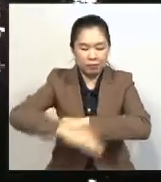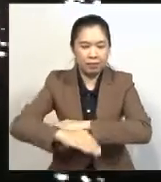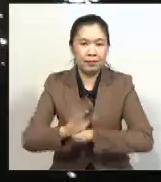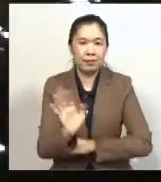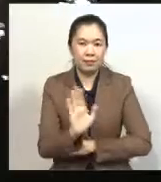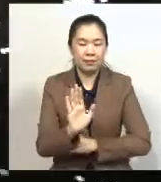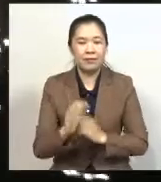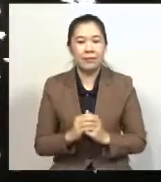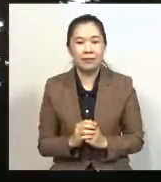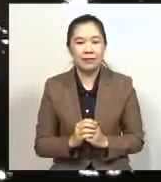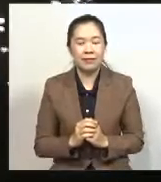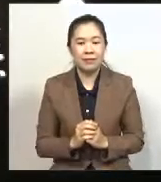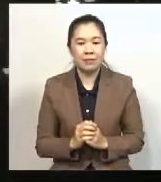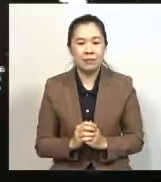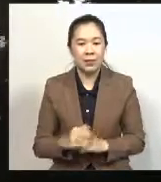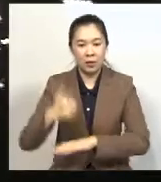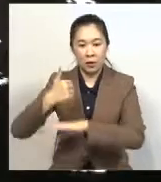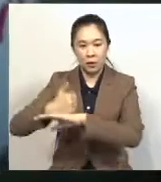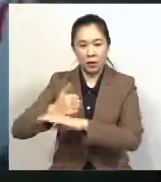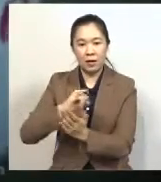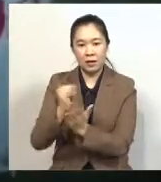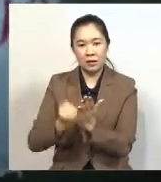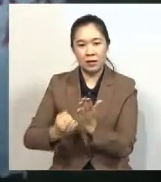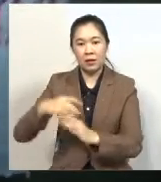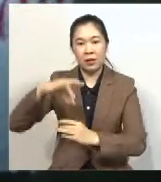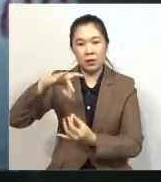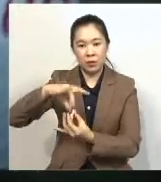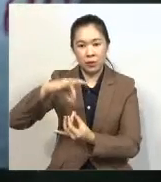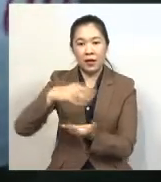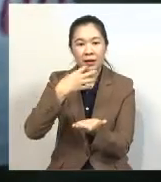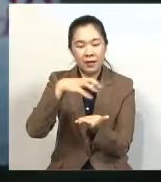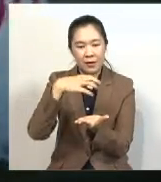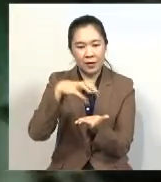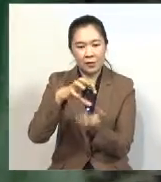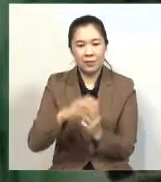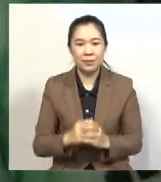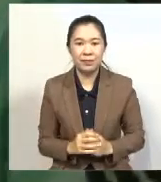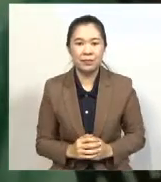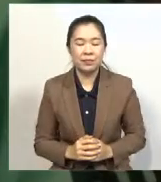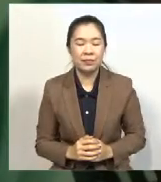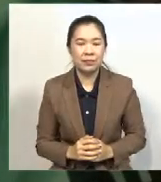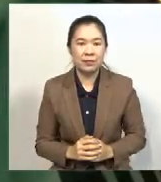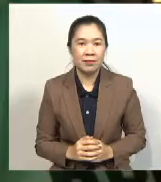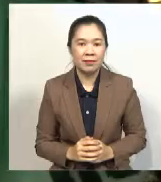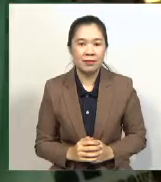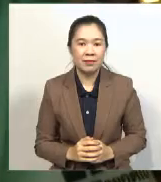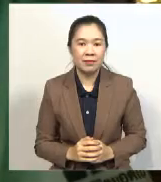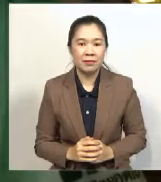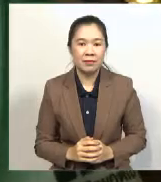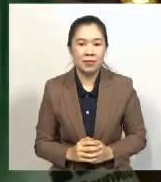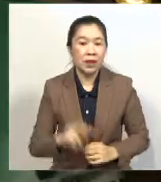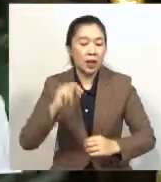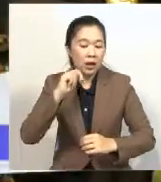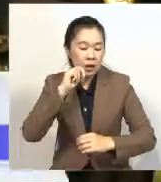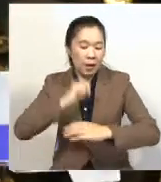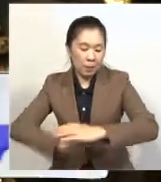งหนึ่งค่ะเดี๋ยวลองฟังเสียงผู้ว่าราชการจังหวัดสุโขทัยเมื่อคืนนี้ดูค่ะ จริงๆเนี่ยมันยังไม่ล้นหรอก